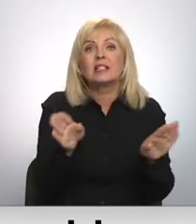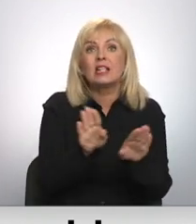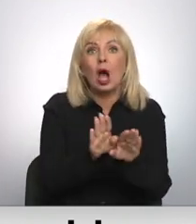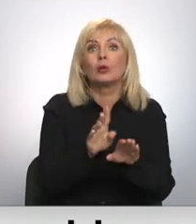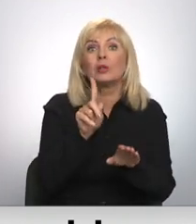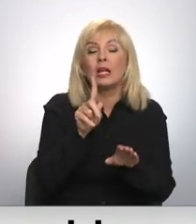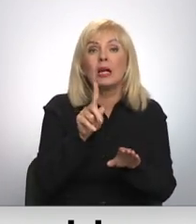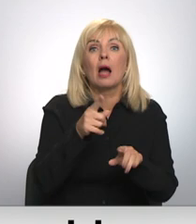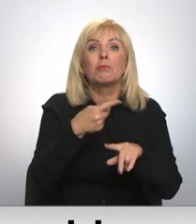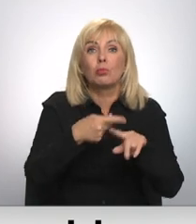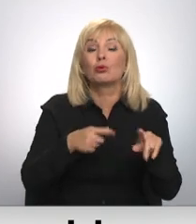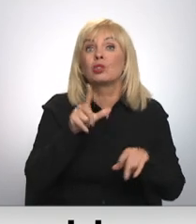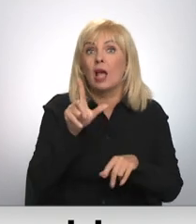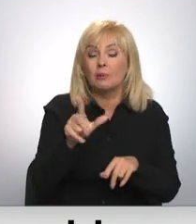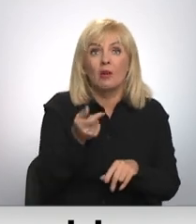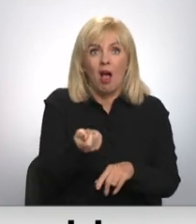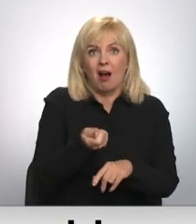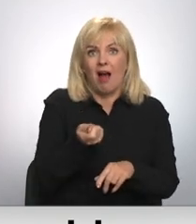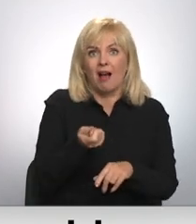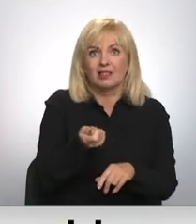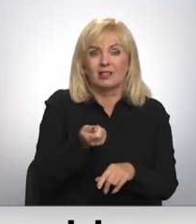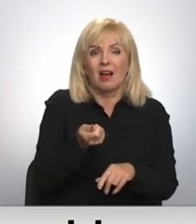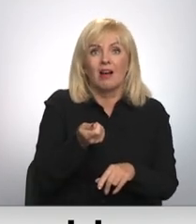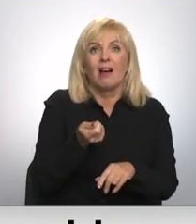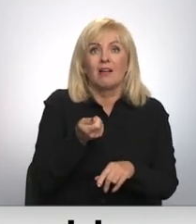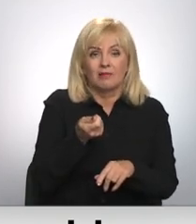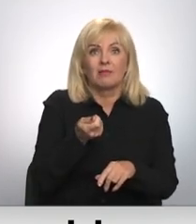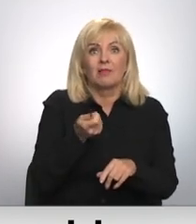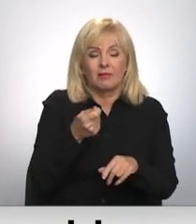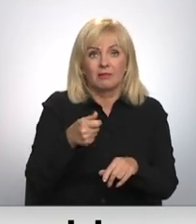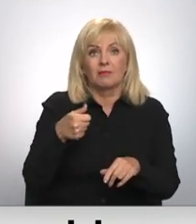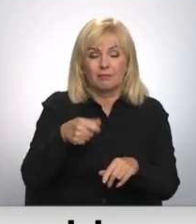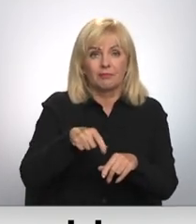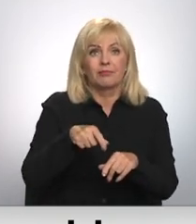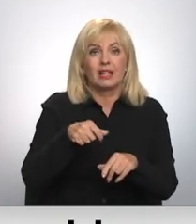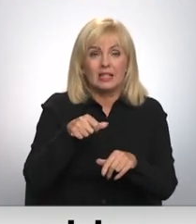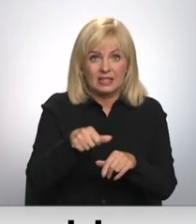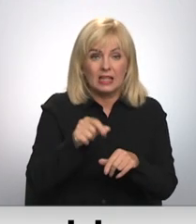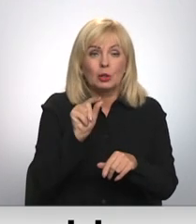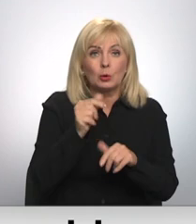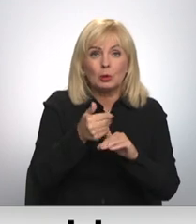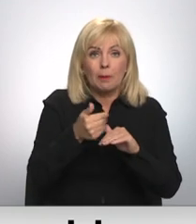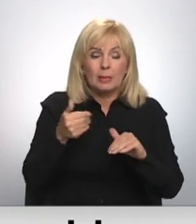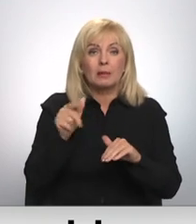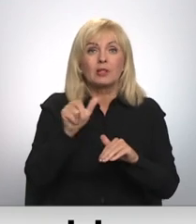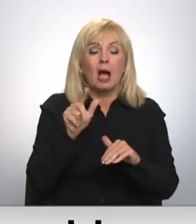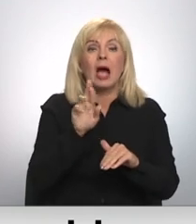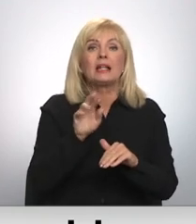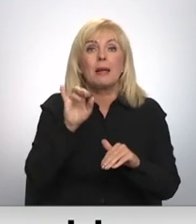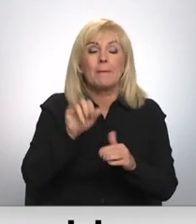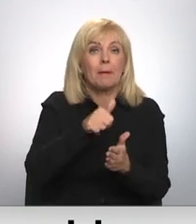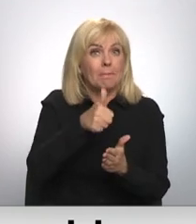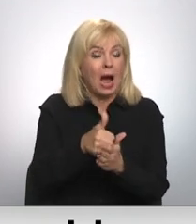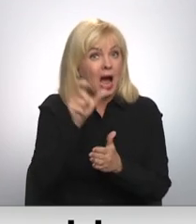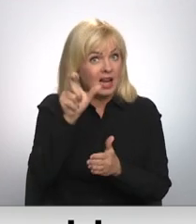pusi septiņos, jo kasēm ir jāizslēdzās mazliet pirms septiņiem. Rimī pārstāvs norāda,